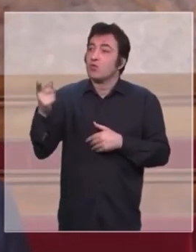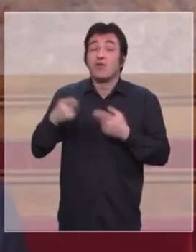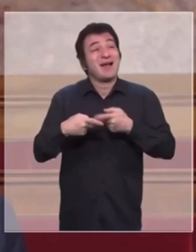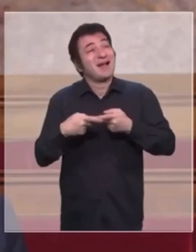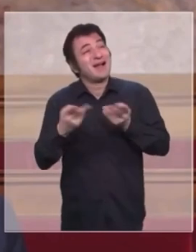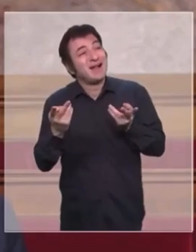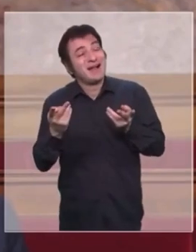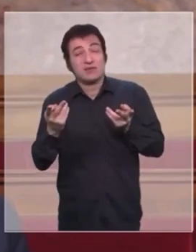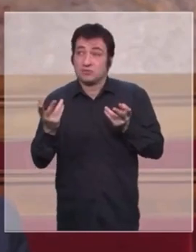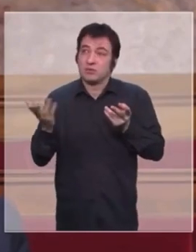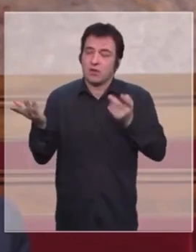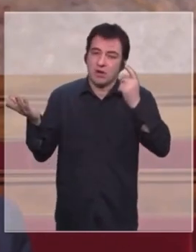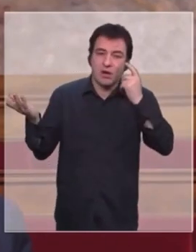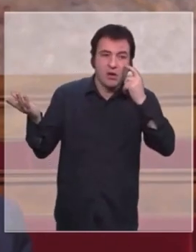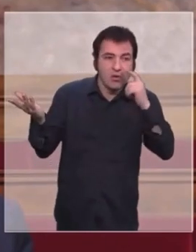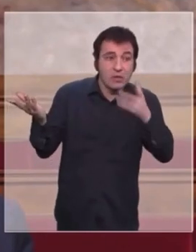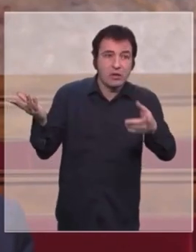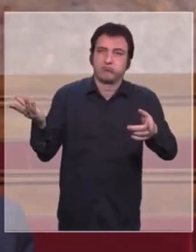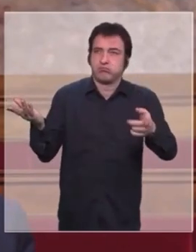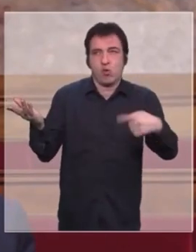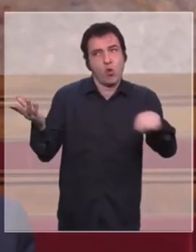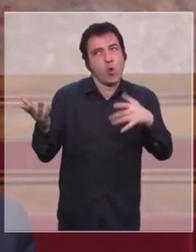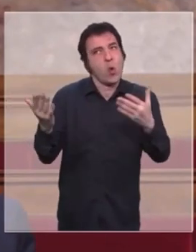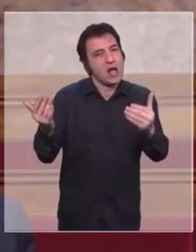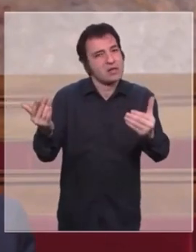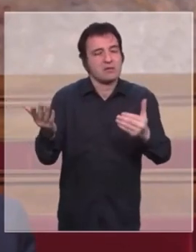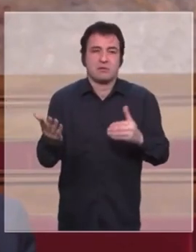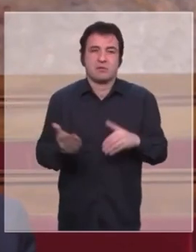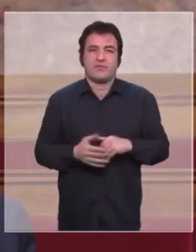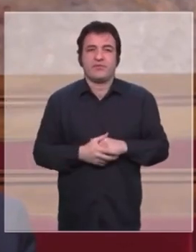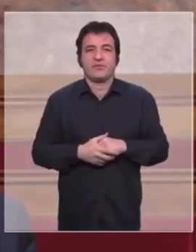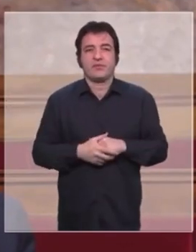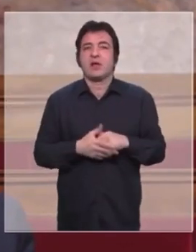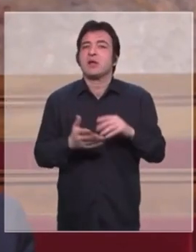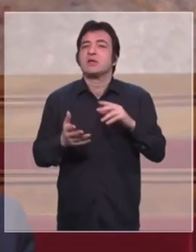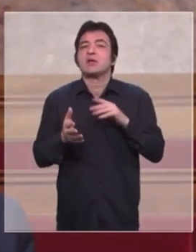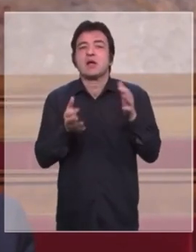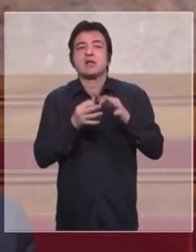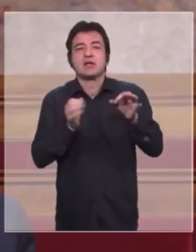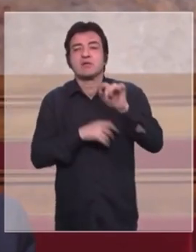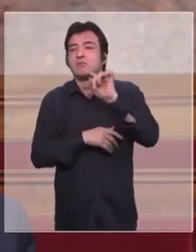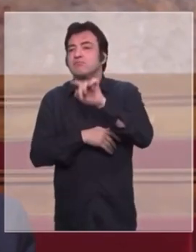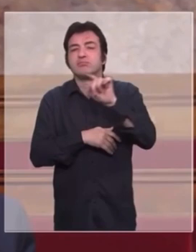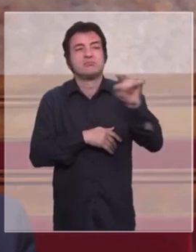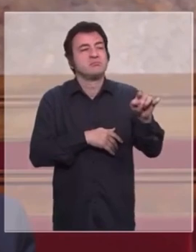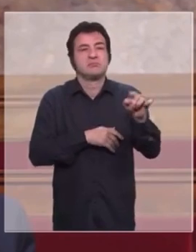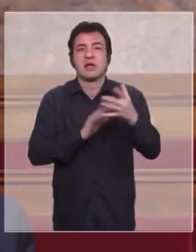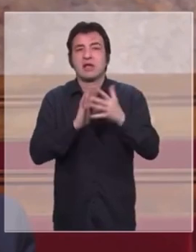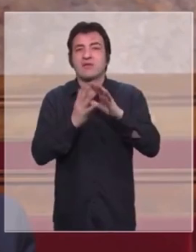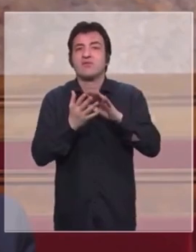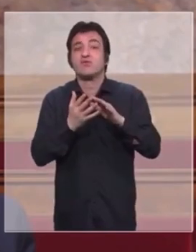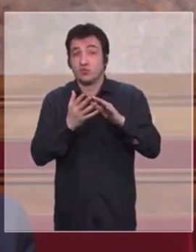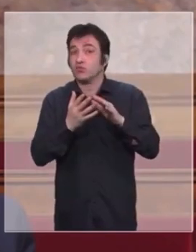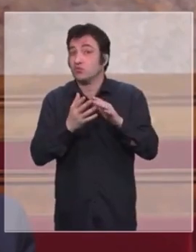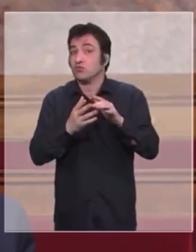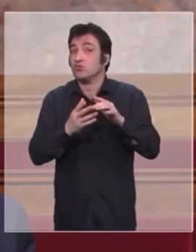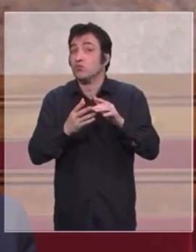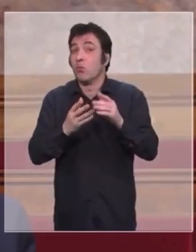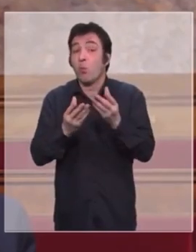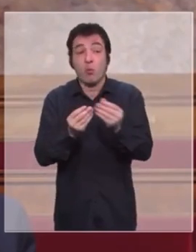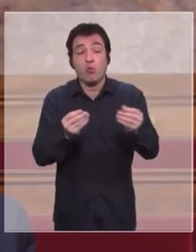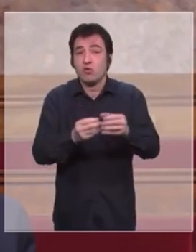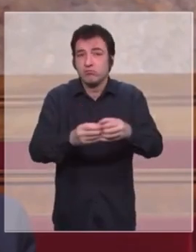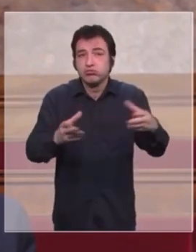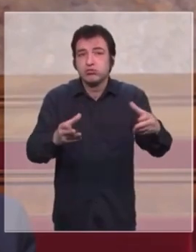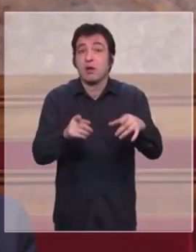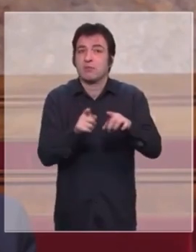ensemble concrétiser sont attendus. Dans certains territoires, les évolutions démographiques, mais aussi la réalité du stock d'affaires